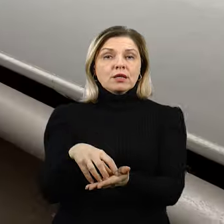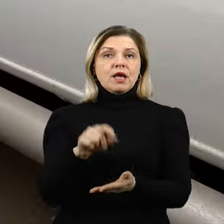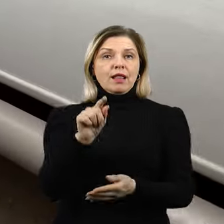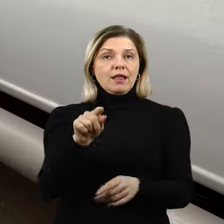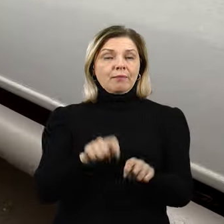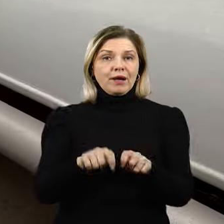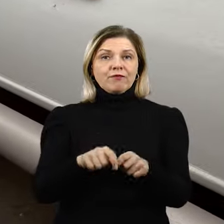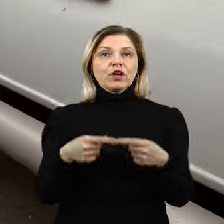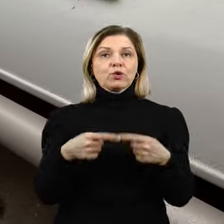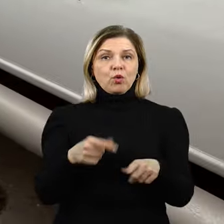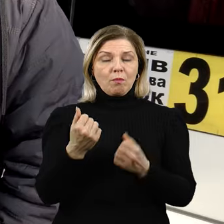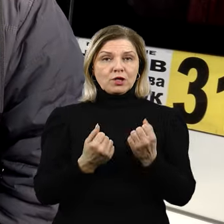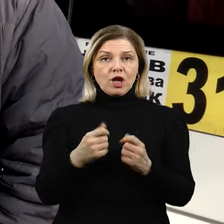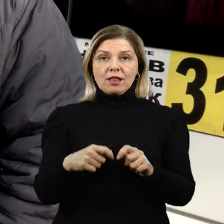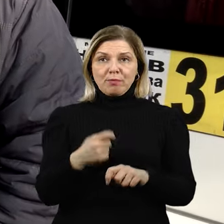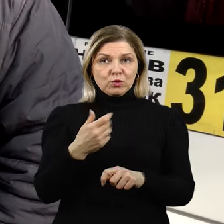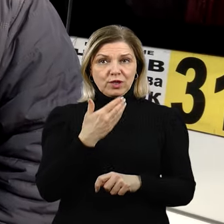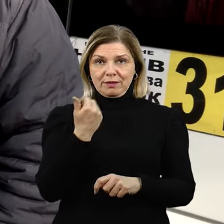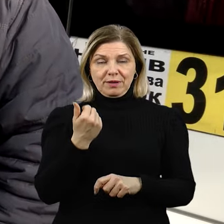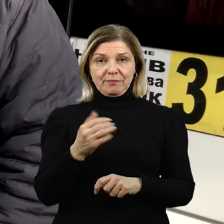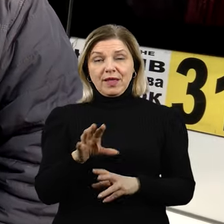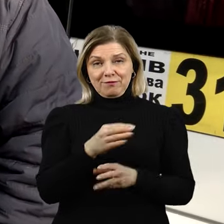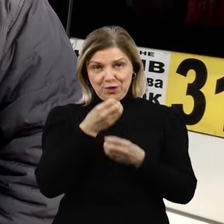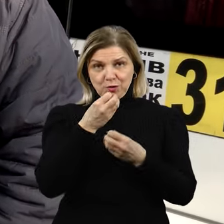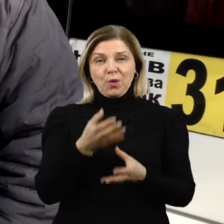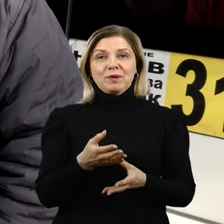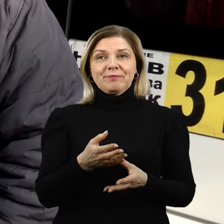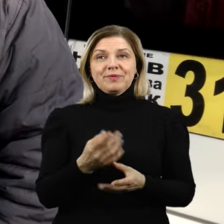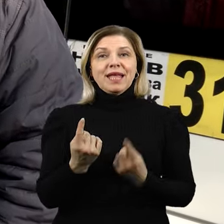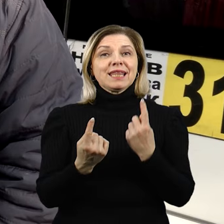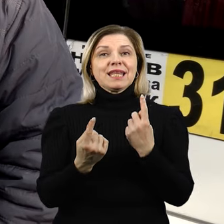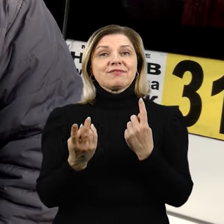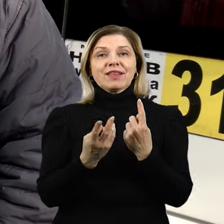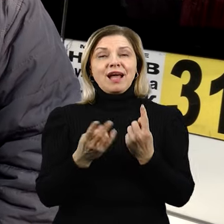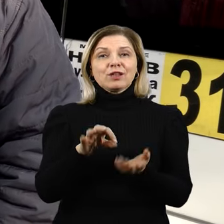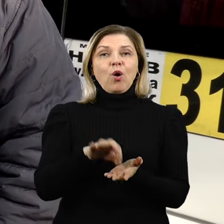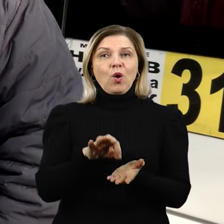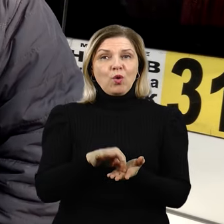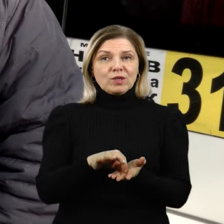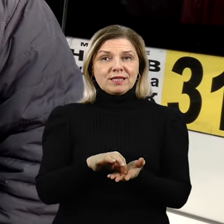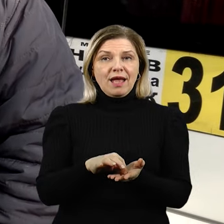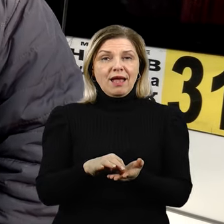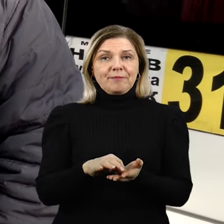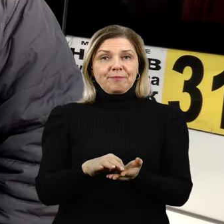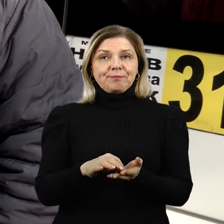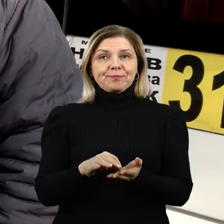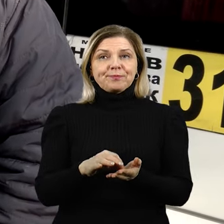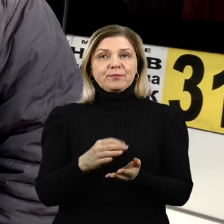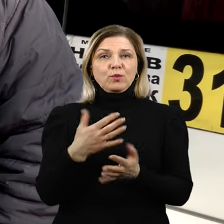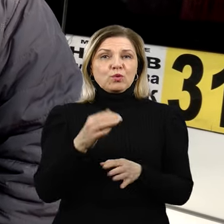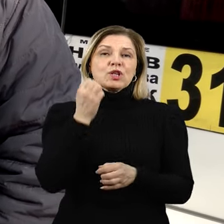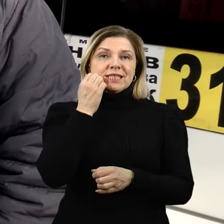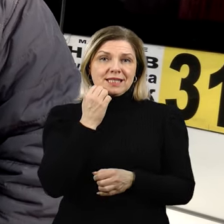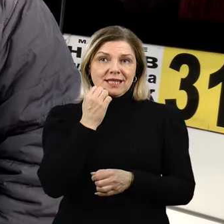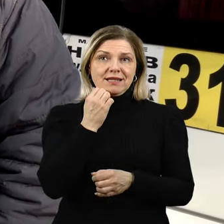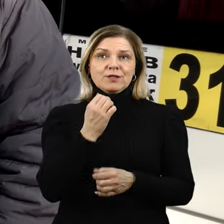автівку. Порушень не знаходять. Все добре. Єдине, що колеса на передні, вони знайшли вже, знесились вже.